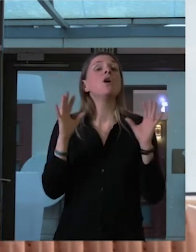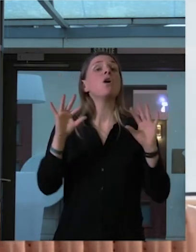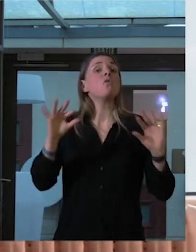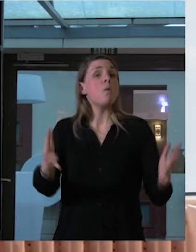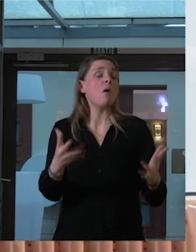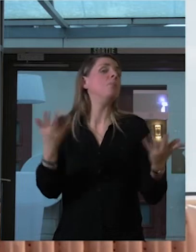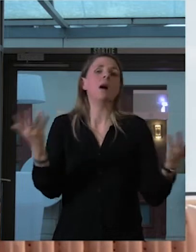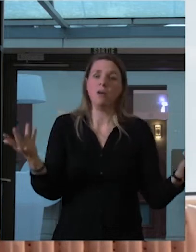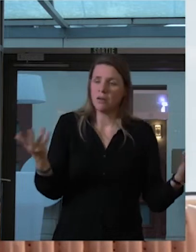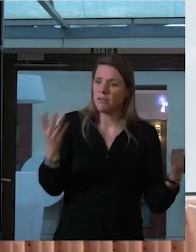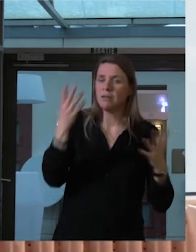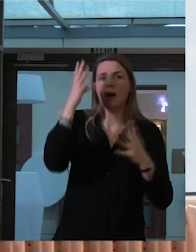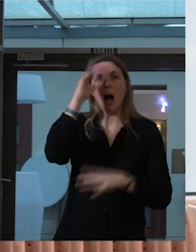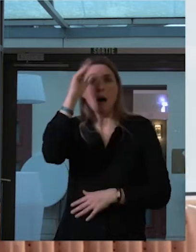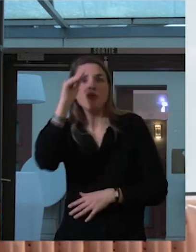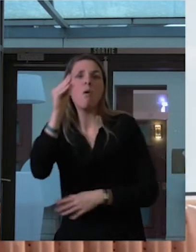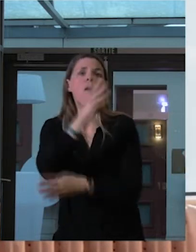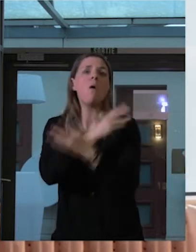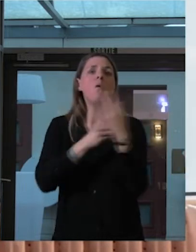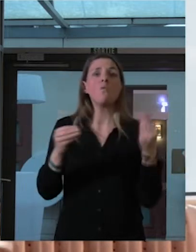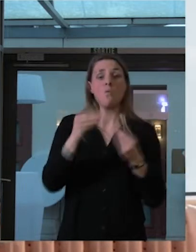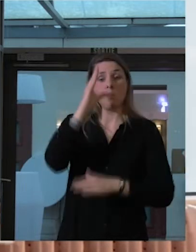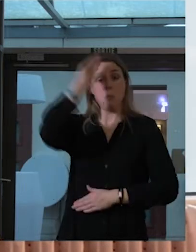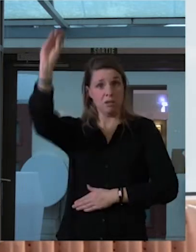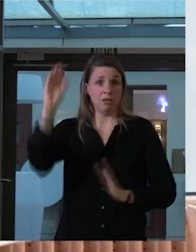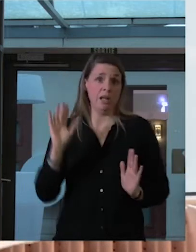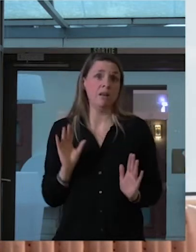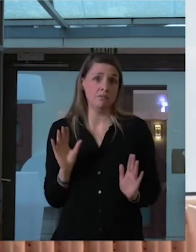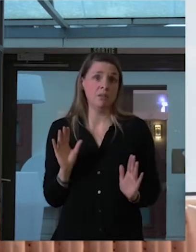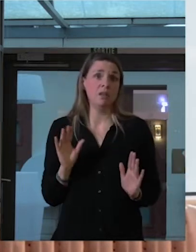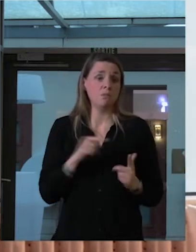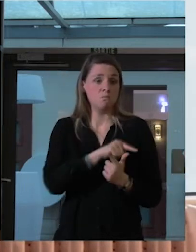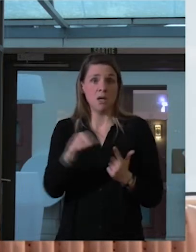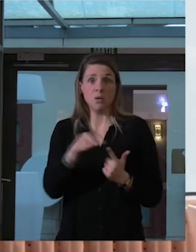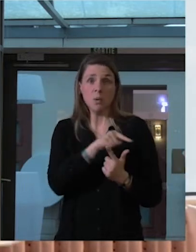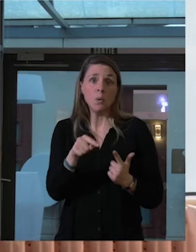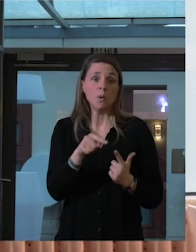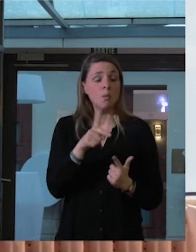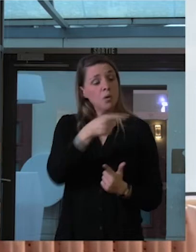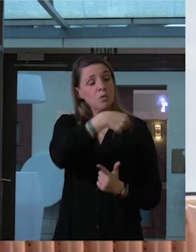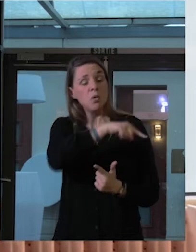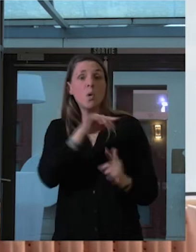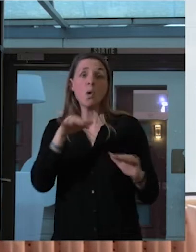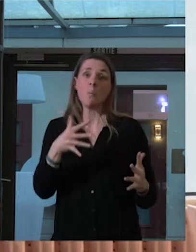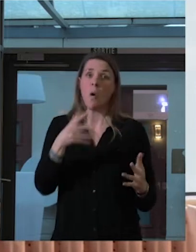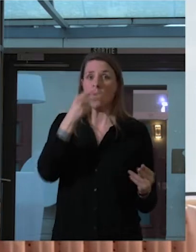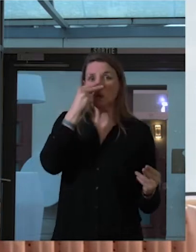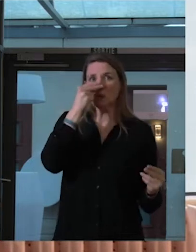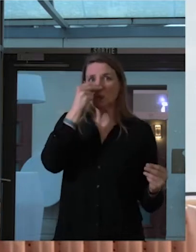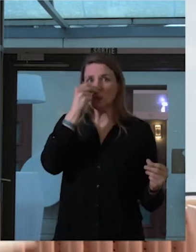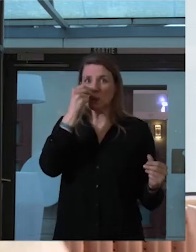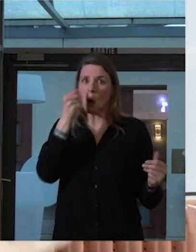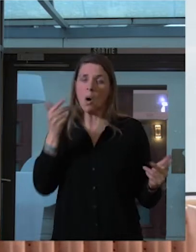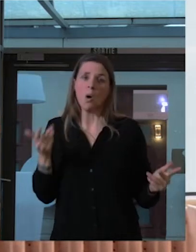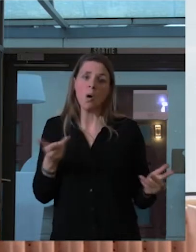comment, alors que ce soit en amateur ou en professionnel, comment est-ce que vous avez vécu un peu ce passage-là